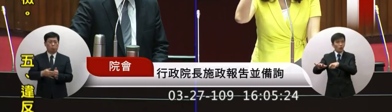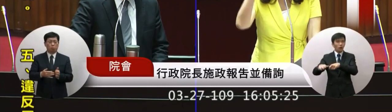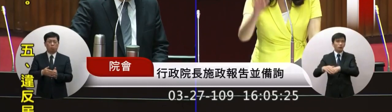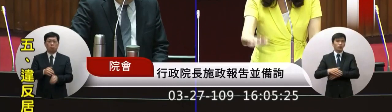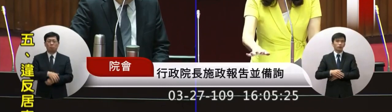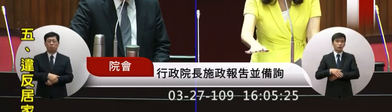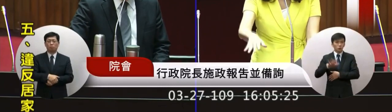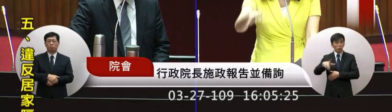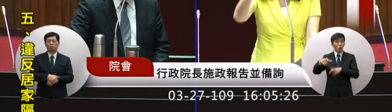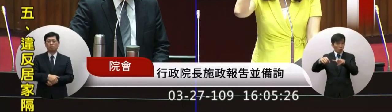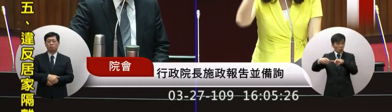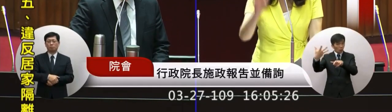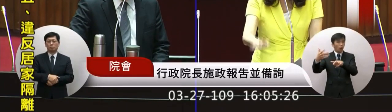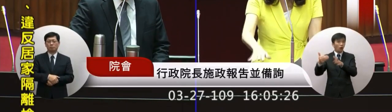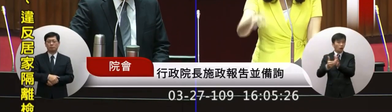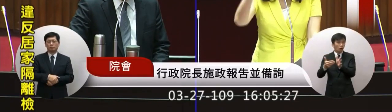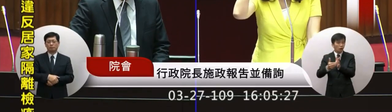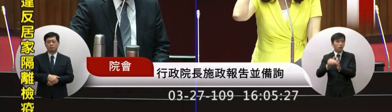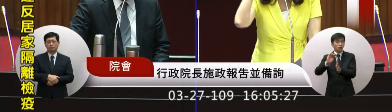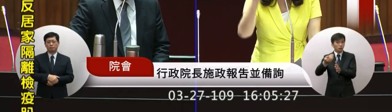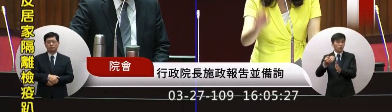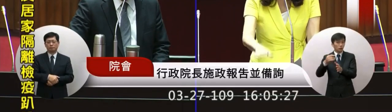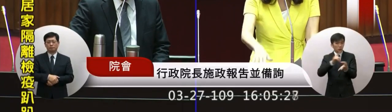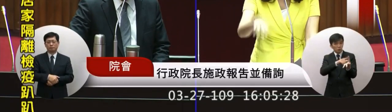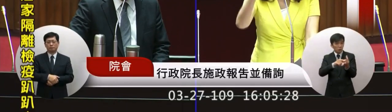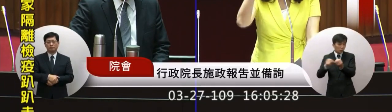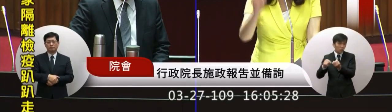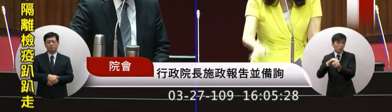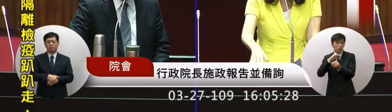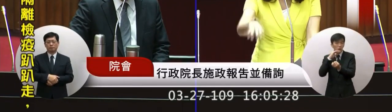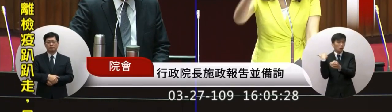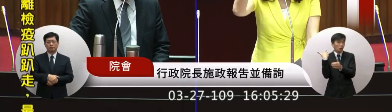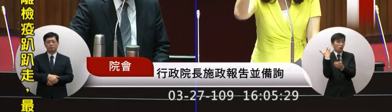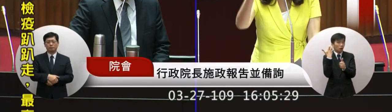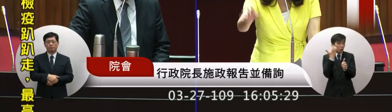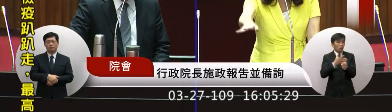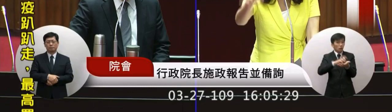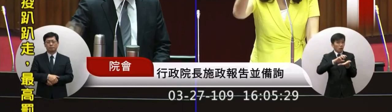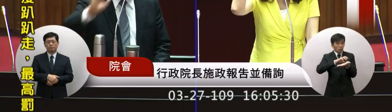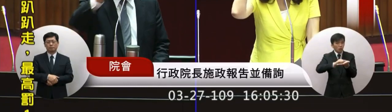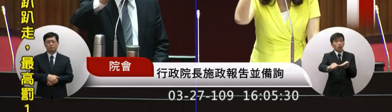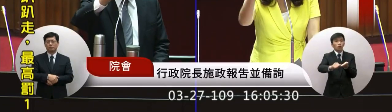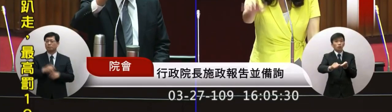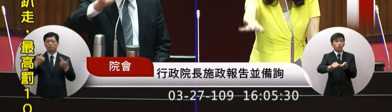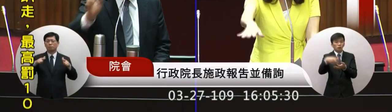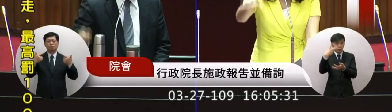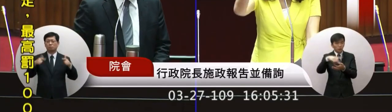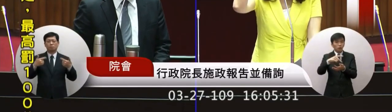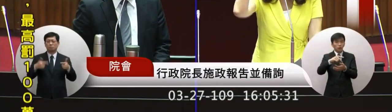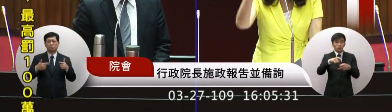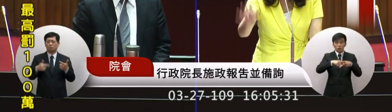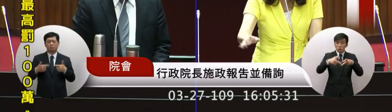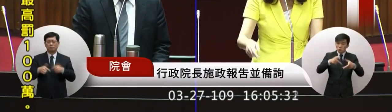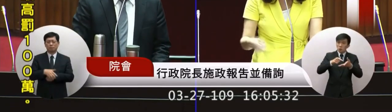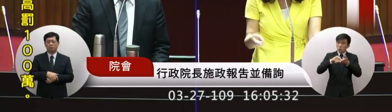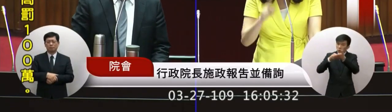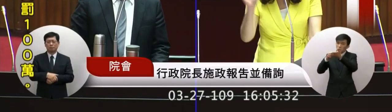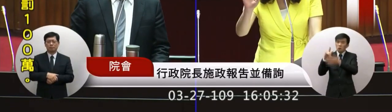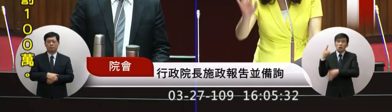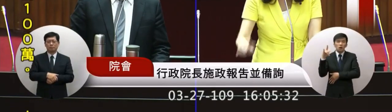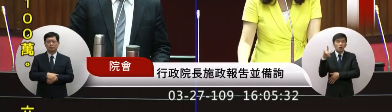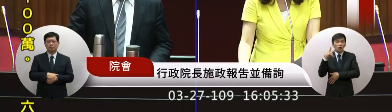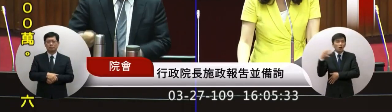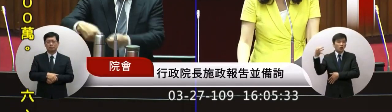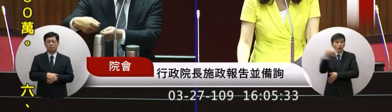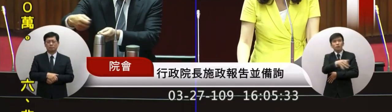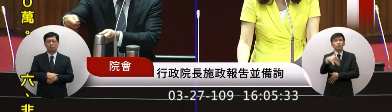有公告，但是这些东西要等到他发包招标，然后要等到 到这些厂商来申请，等他拿到钱，现